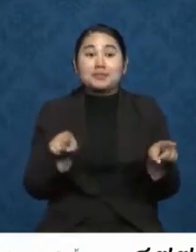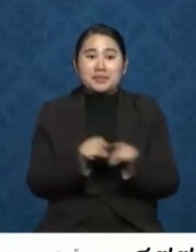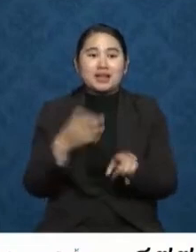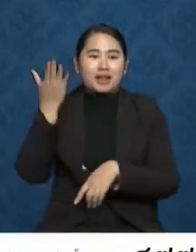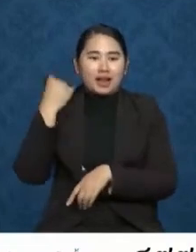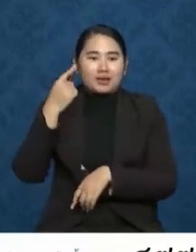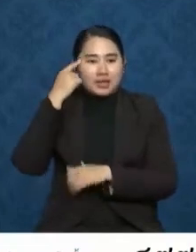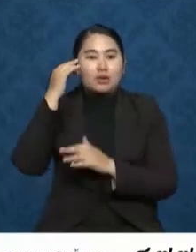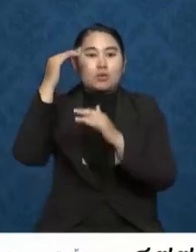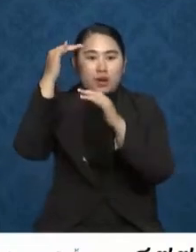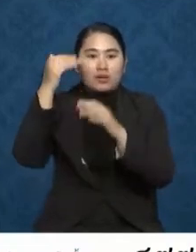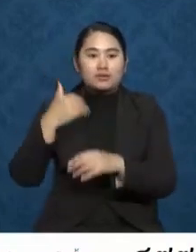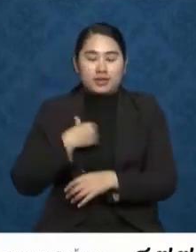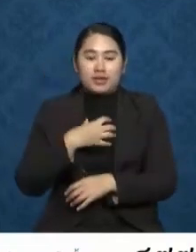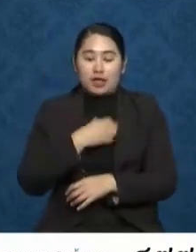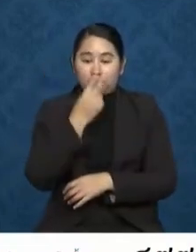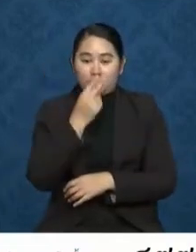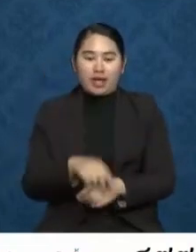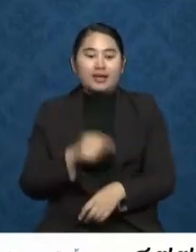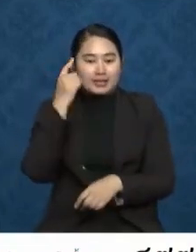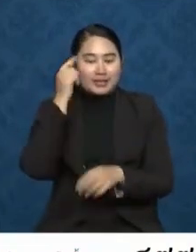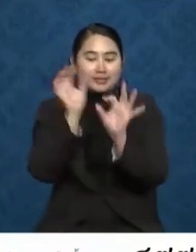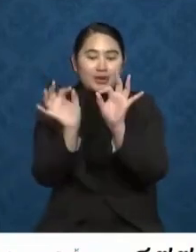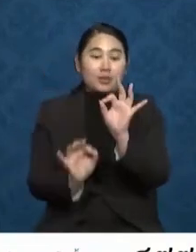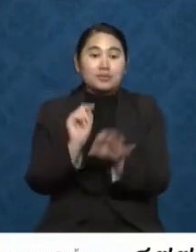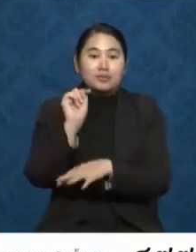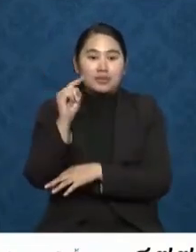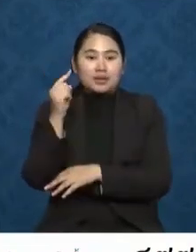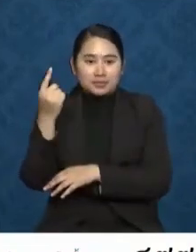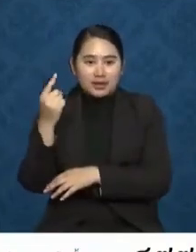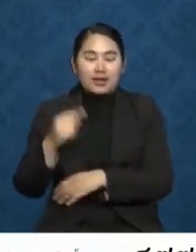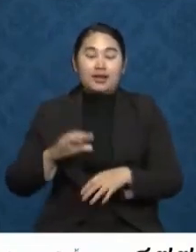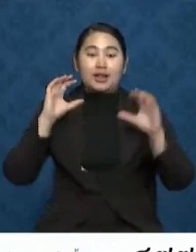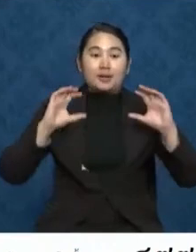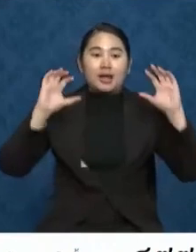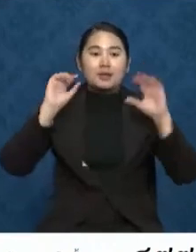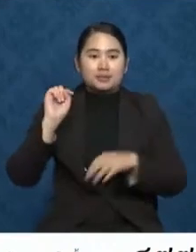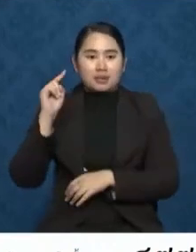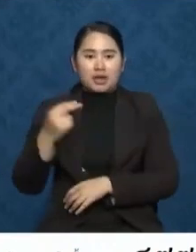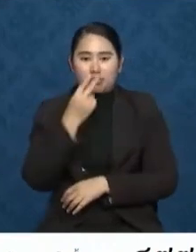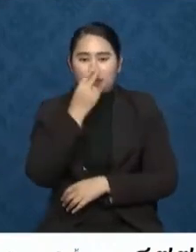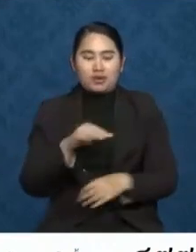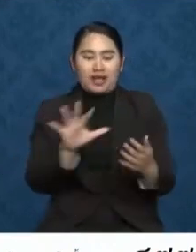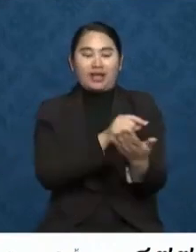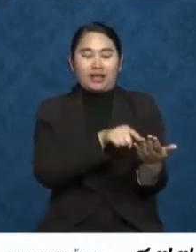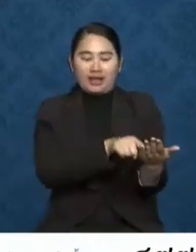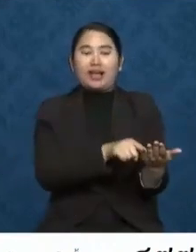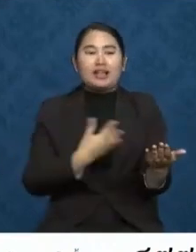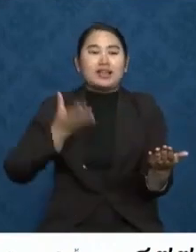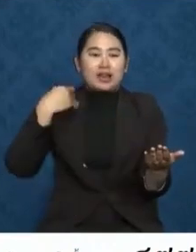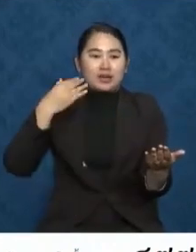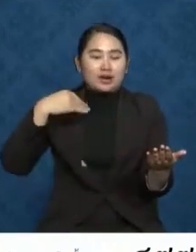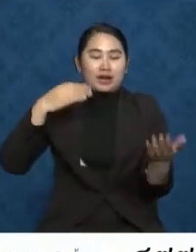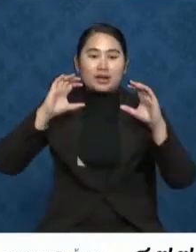ความคาดหวังมากเกินไปที่อยากจะเห็นถ้อยคำใดๆใหม่ๆที่มาจากรัฐบาลใหม่ไม่ใช่เป็นถ้อยคำเดิมๆตามรัฐบาลเก่